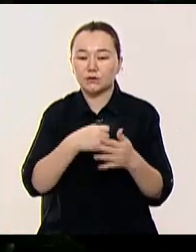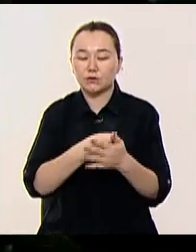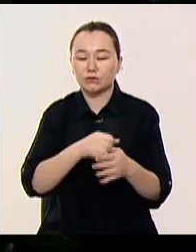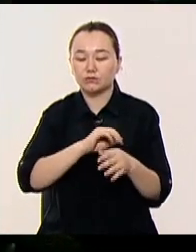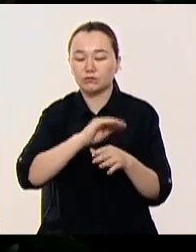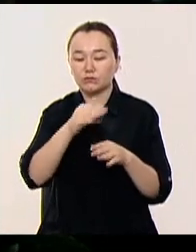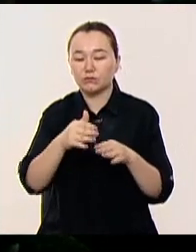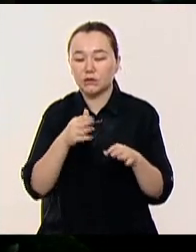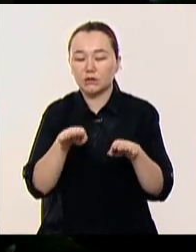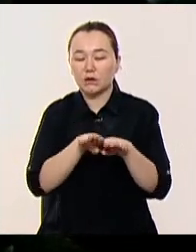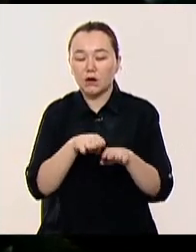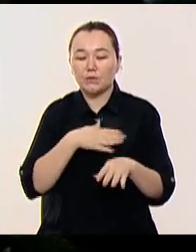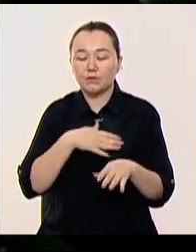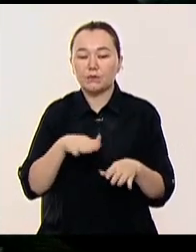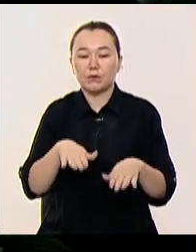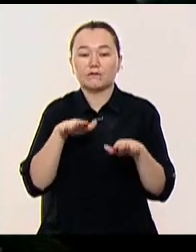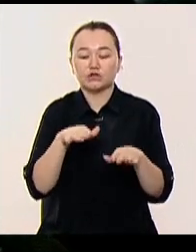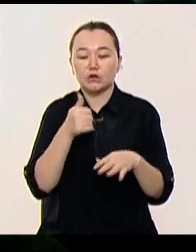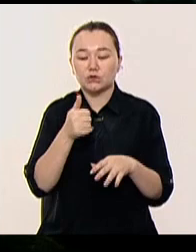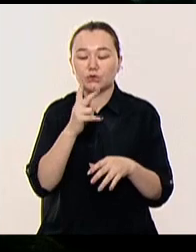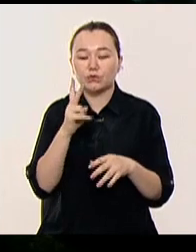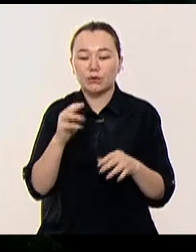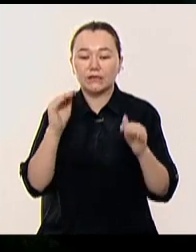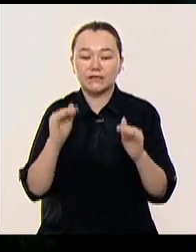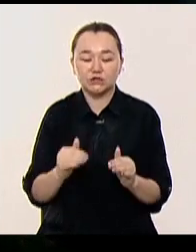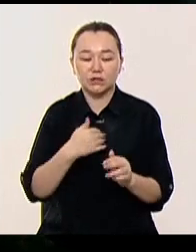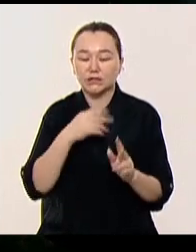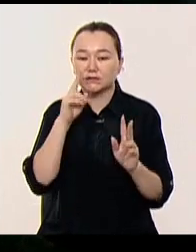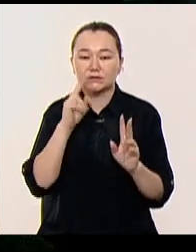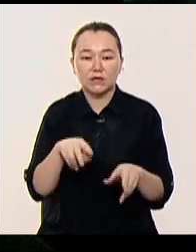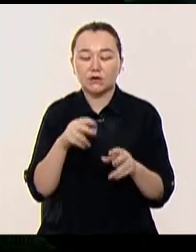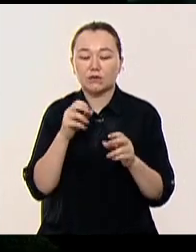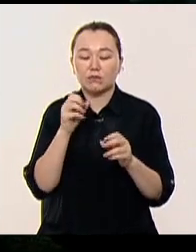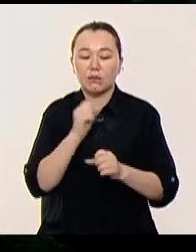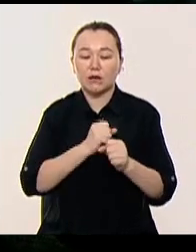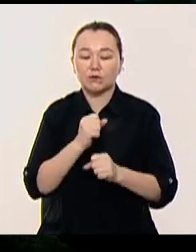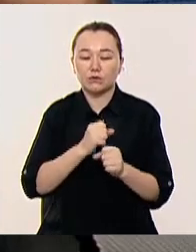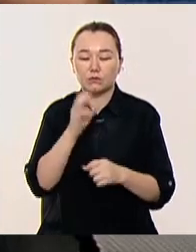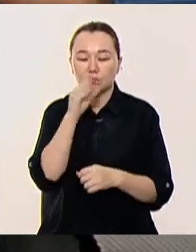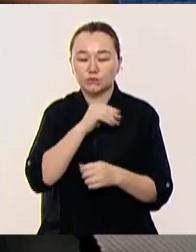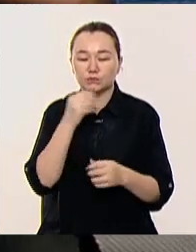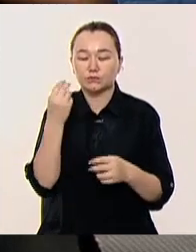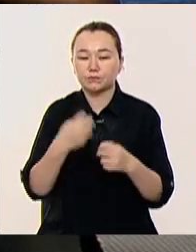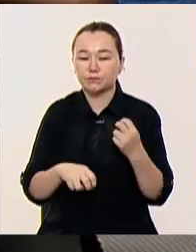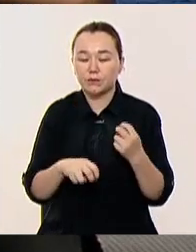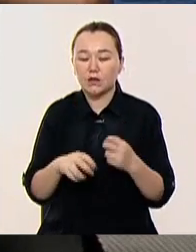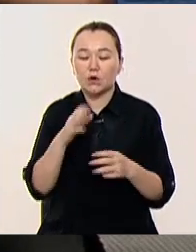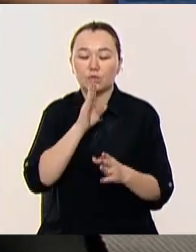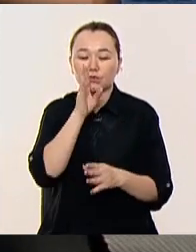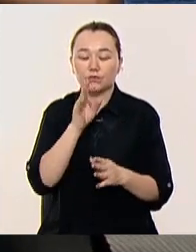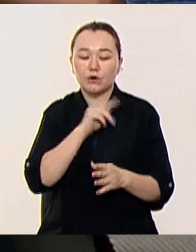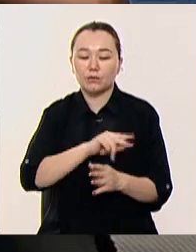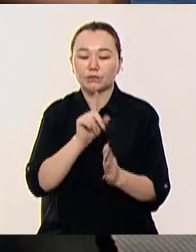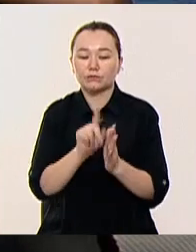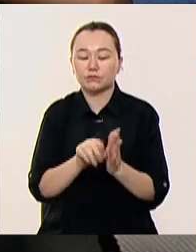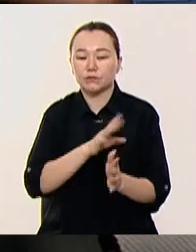еще хорошо повыше у меня, а те, которые пониже, там, не знаю, и мотор стукануть мог. Утром ехал на работу,